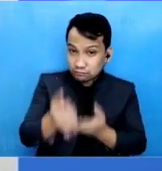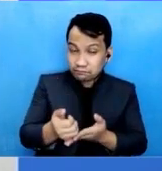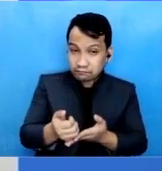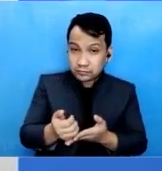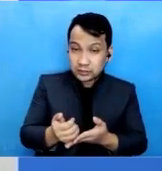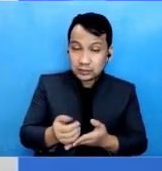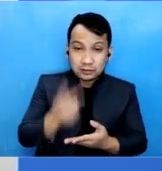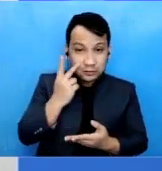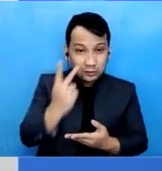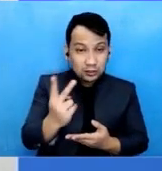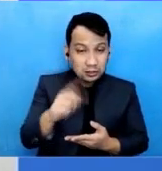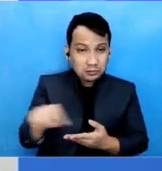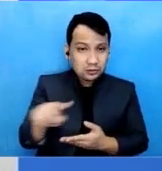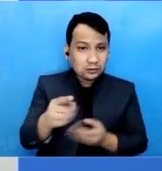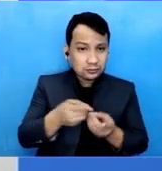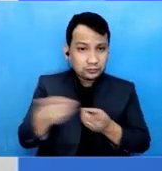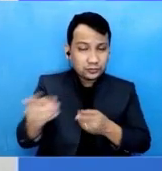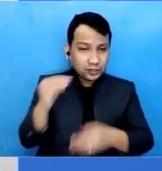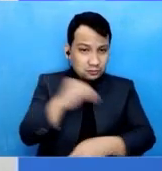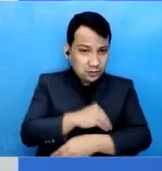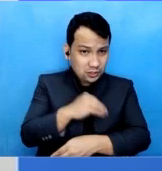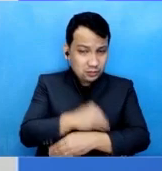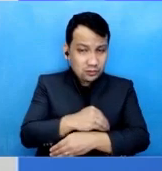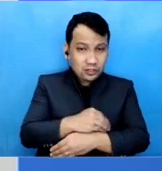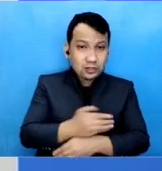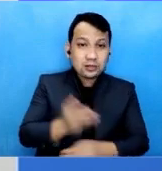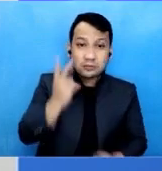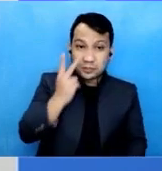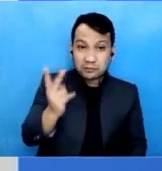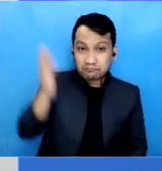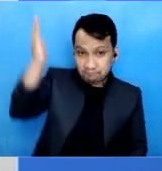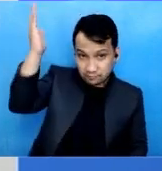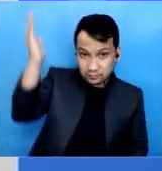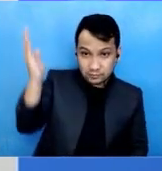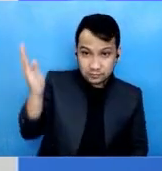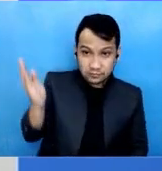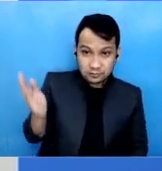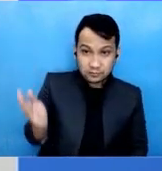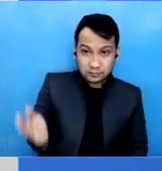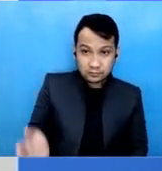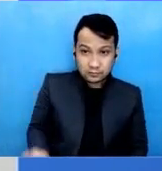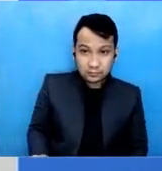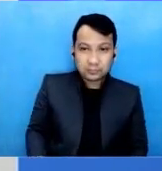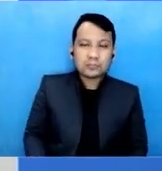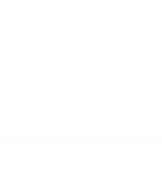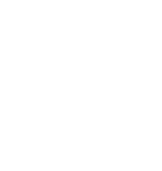maaari po kayong mag-deposit sa accounts na naka-flash sa inyong screens.